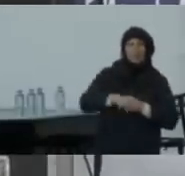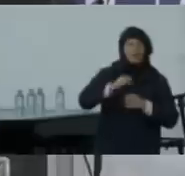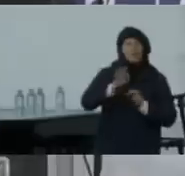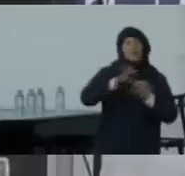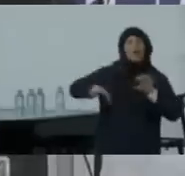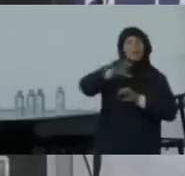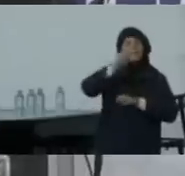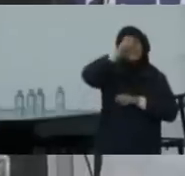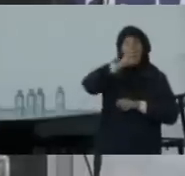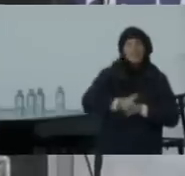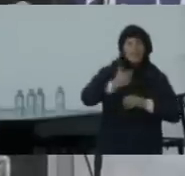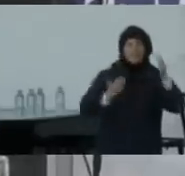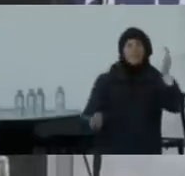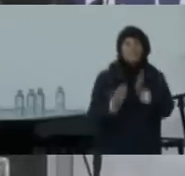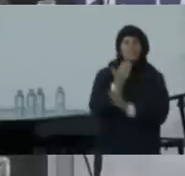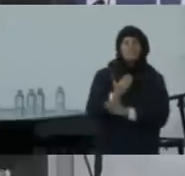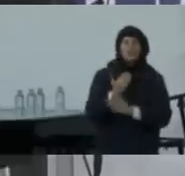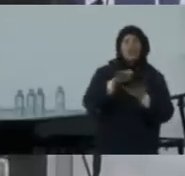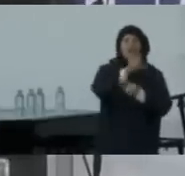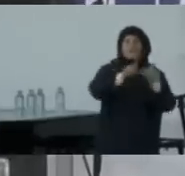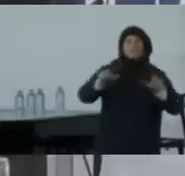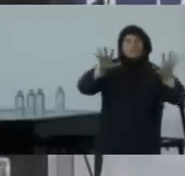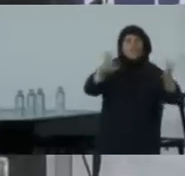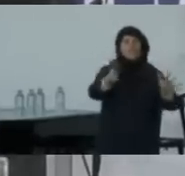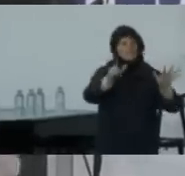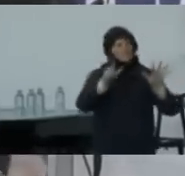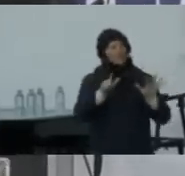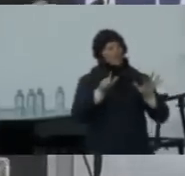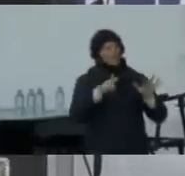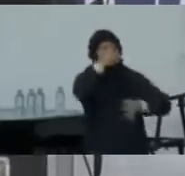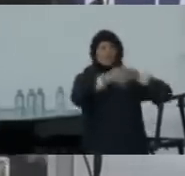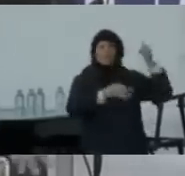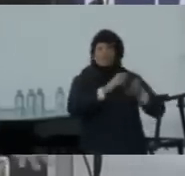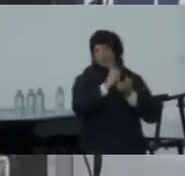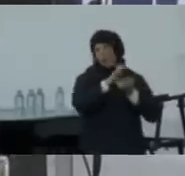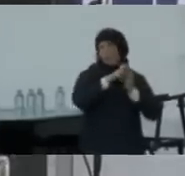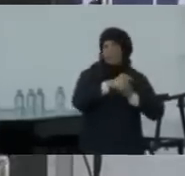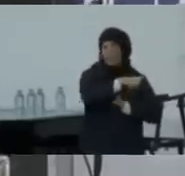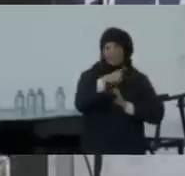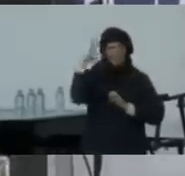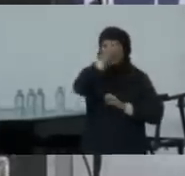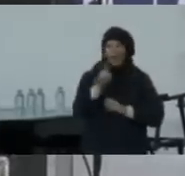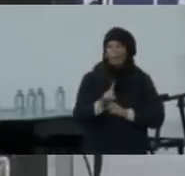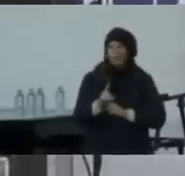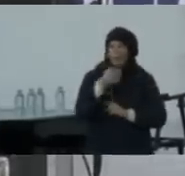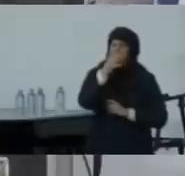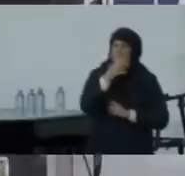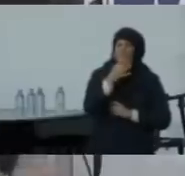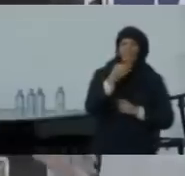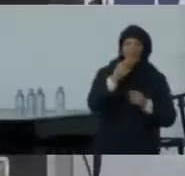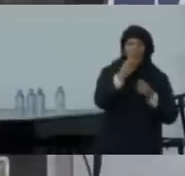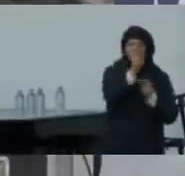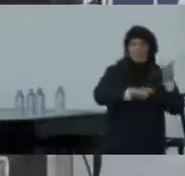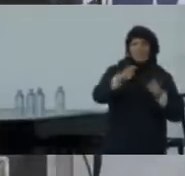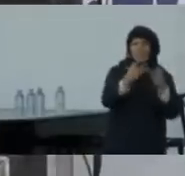difficoltà a capire un discorso se è leggermente complicato, 7 su 10 siamo analfabeti, la rete, non parliamo